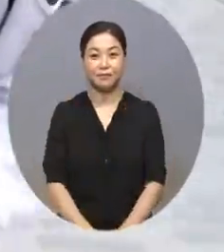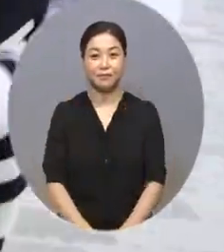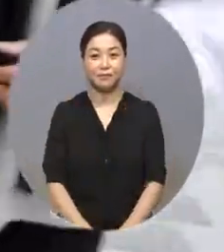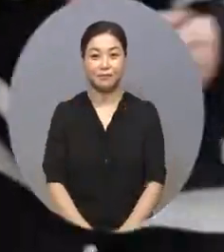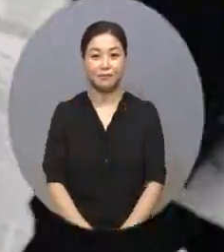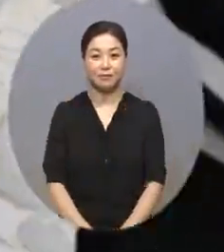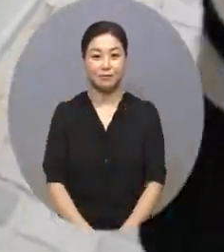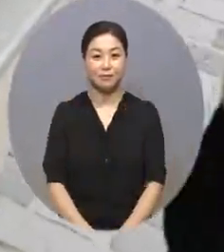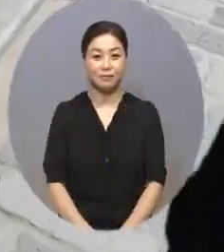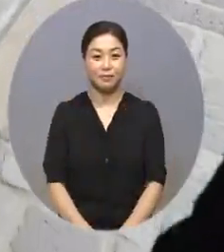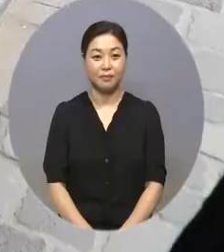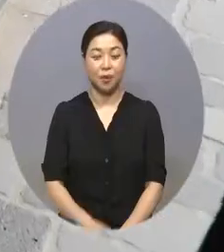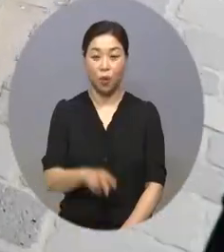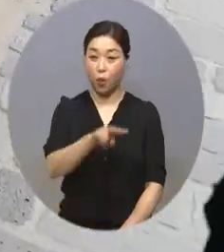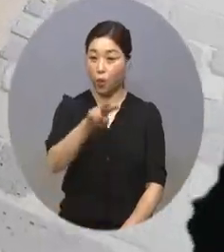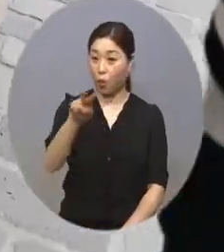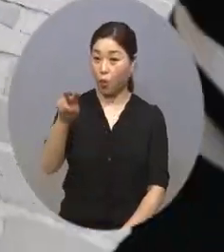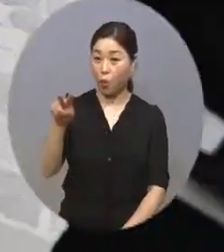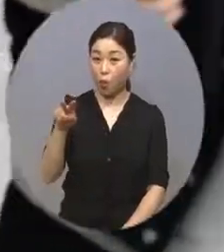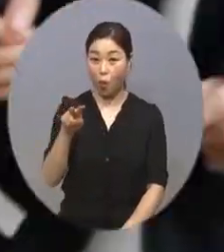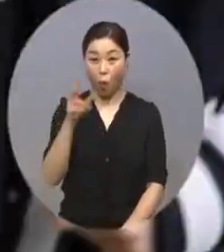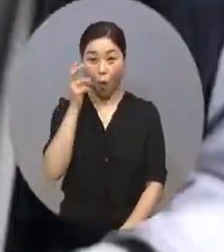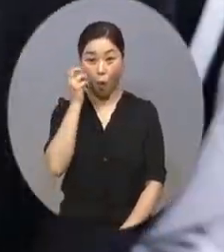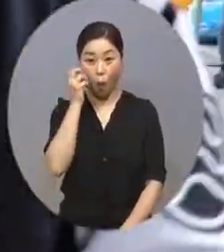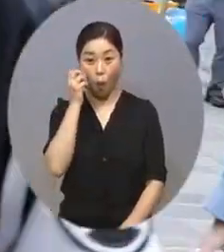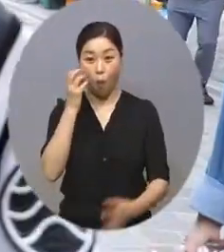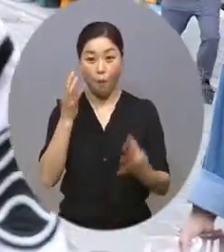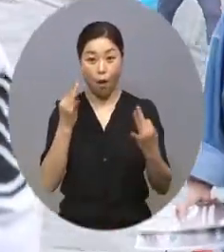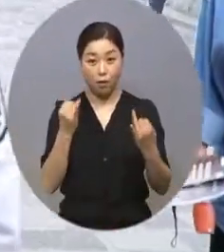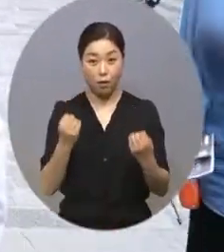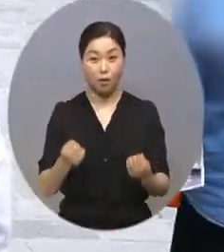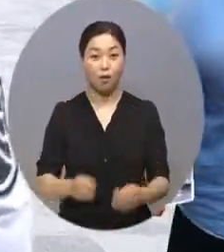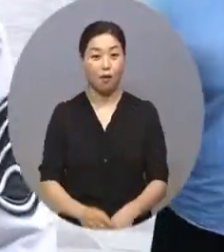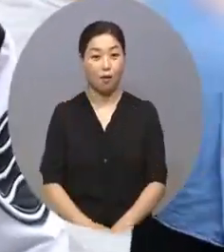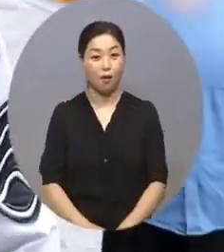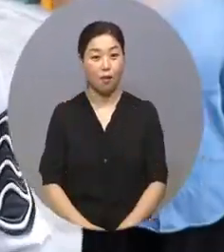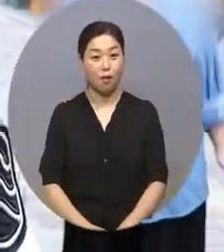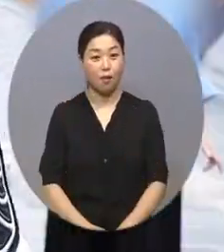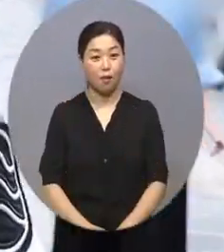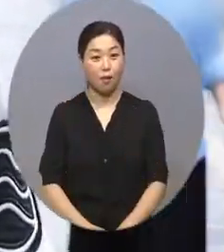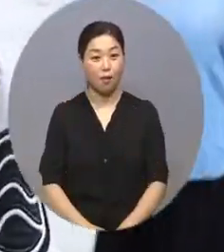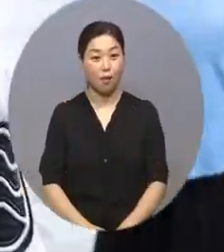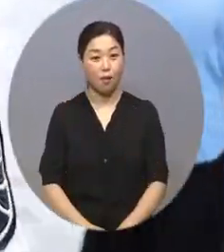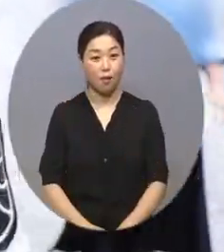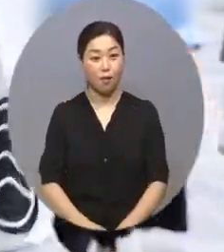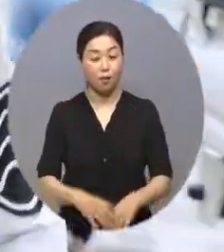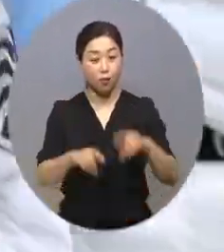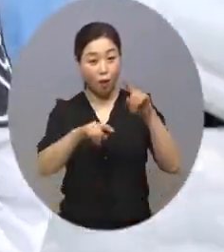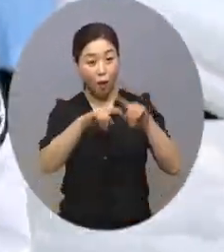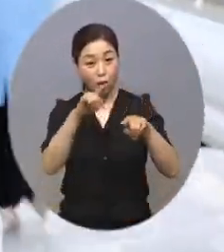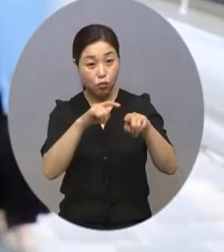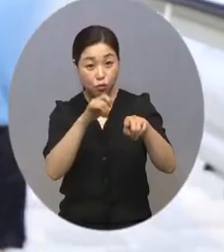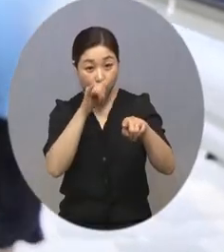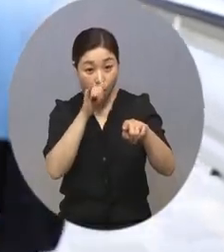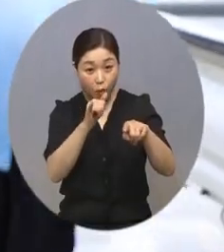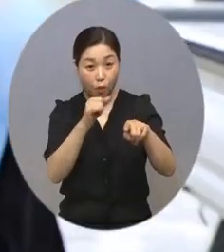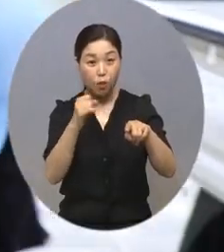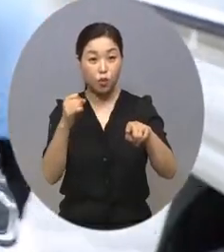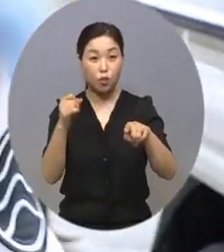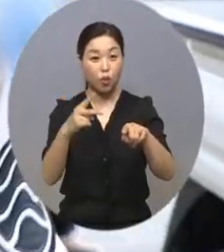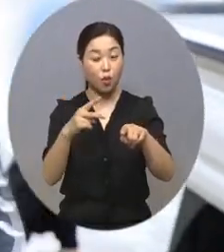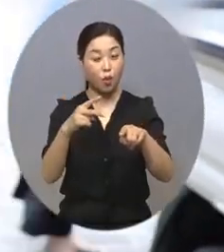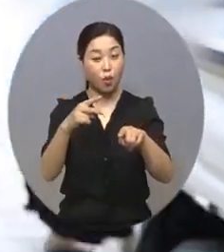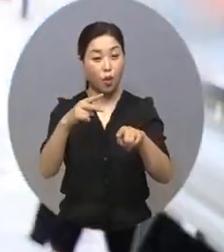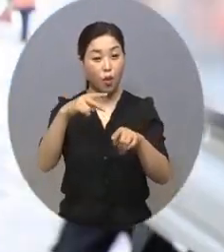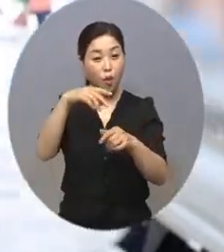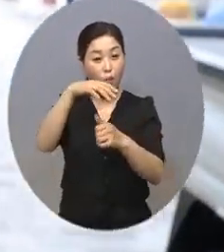뭐 데 생각보다 진짜 신기하게 많네요 아무 일이 더 들이 있고 뭐 석 석